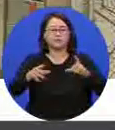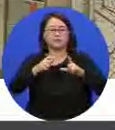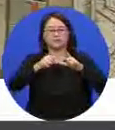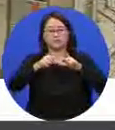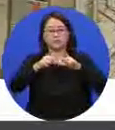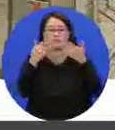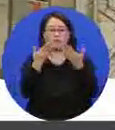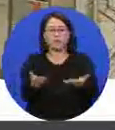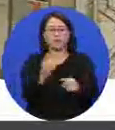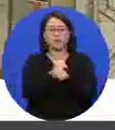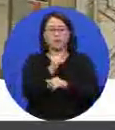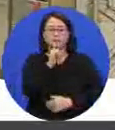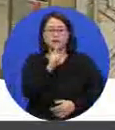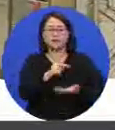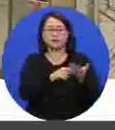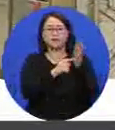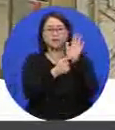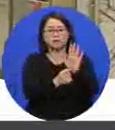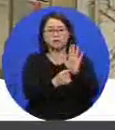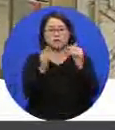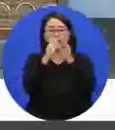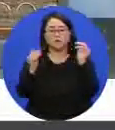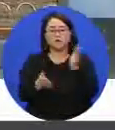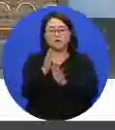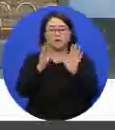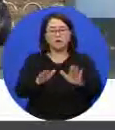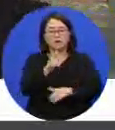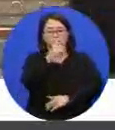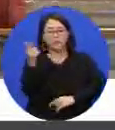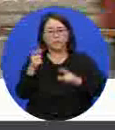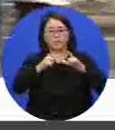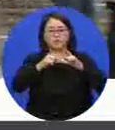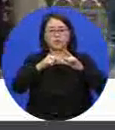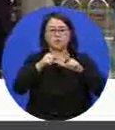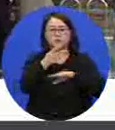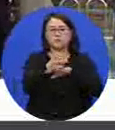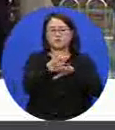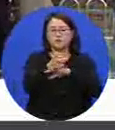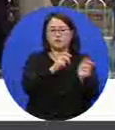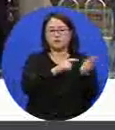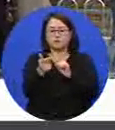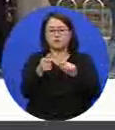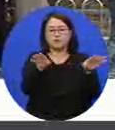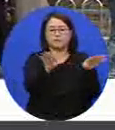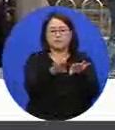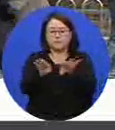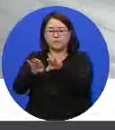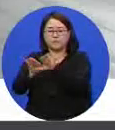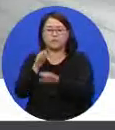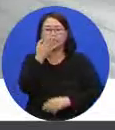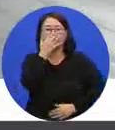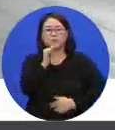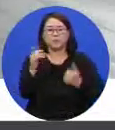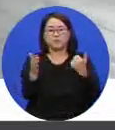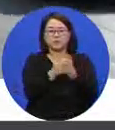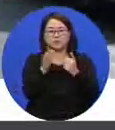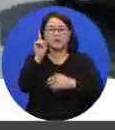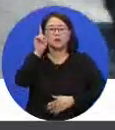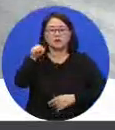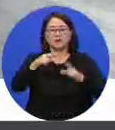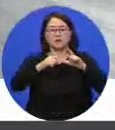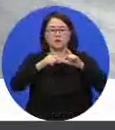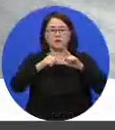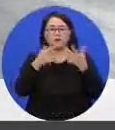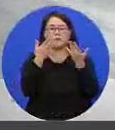벌이겠다고 밝혔습니다. 전주시는 오늘 오후에 일부 노선에서 버스가 결행될 가능성이 있다며 내일 부분